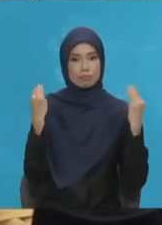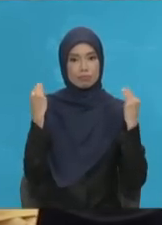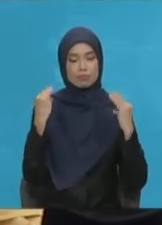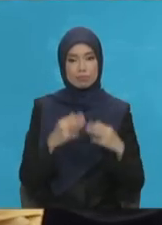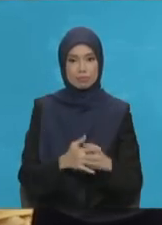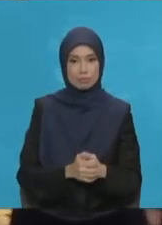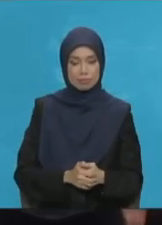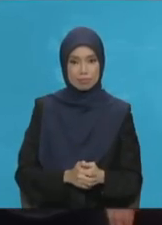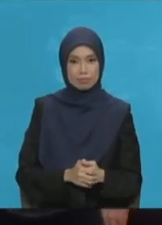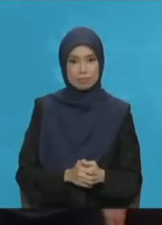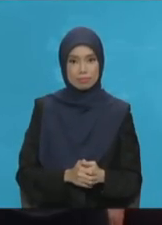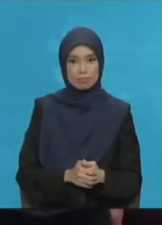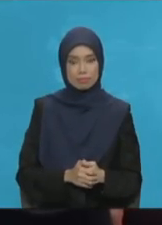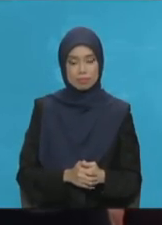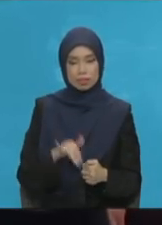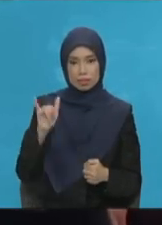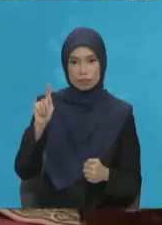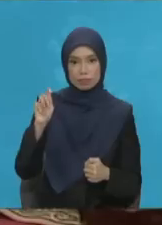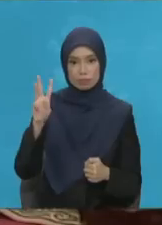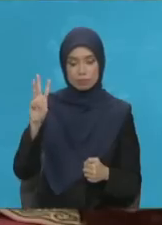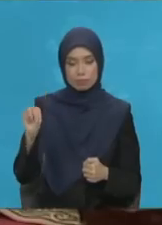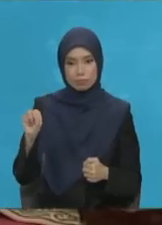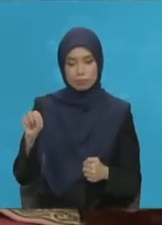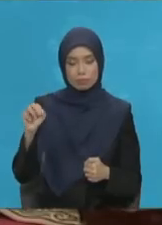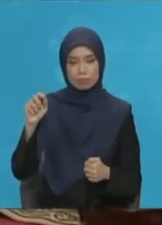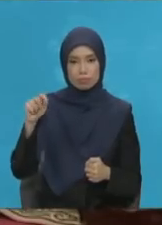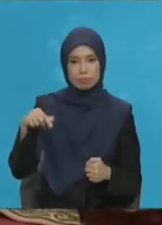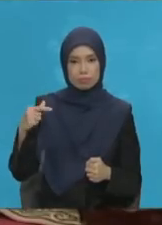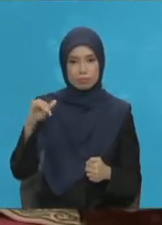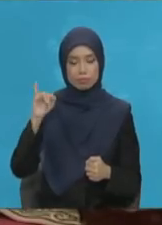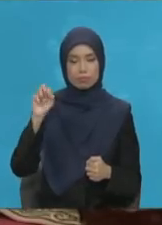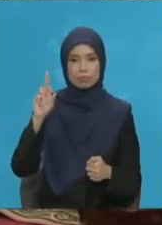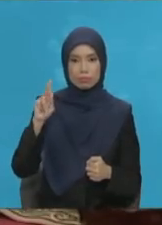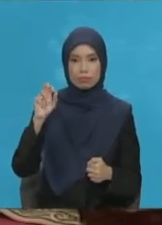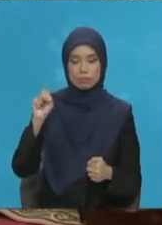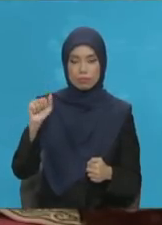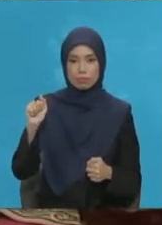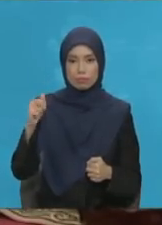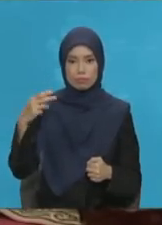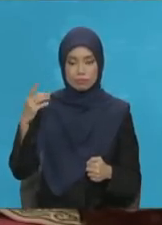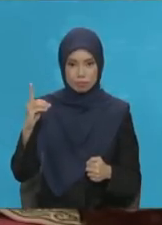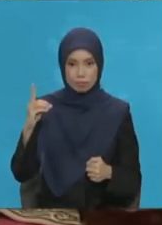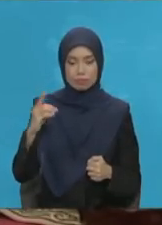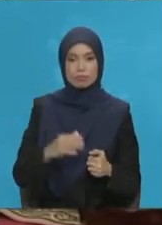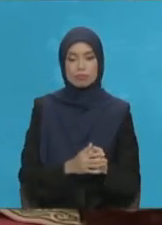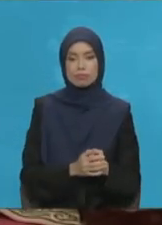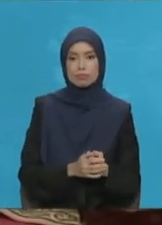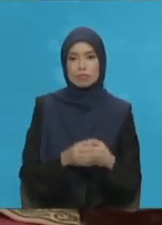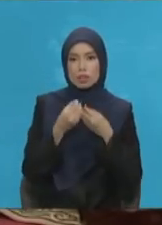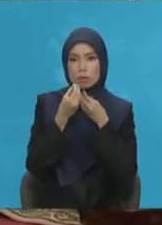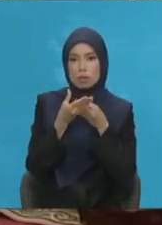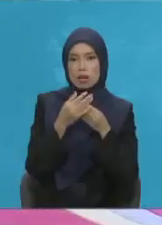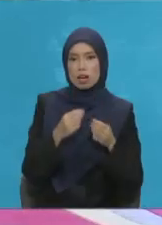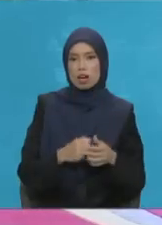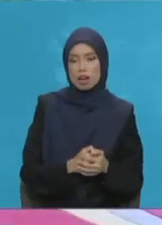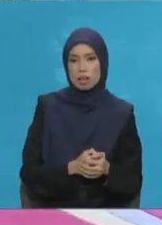yang amat Mulia Pangeran Maharaja Setia Laila diraja sahibul Irsyad kemudian mengupdatekan kepada yang amat Mulia Pangeran